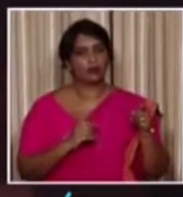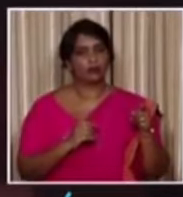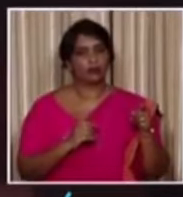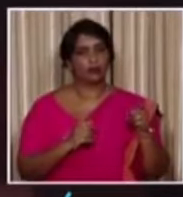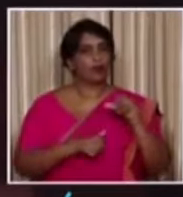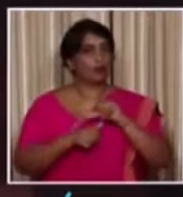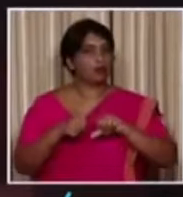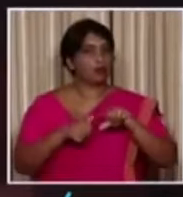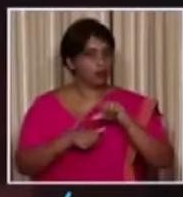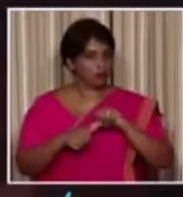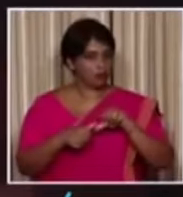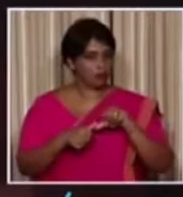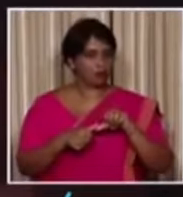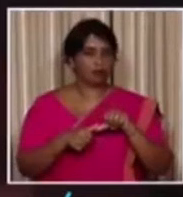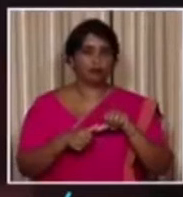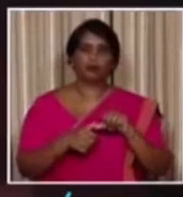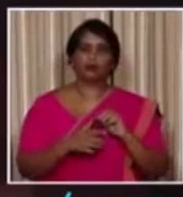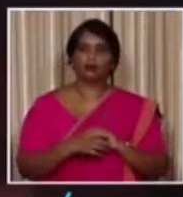ආයතන